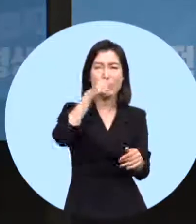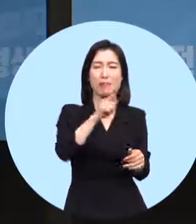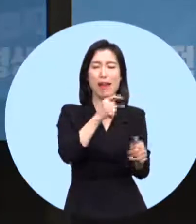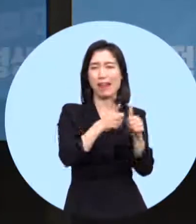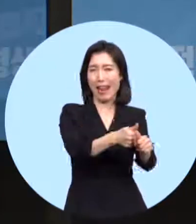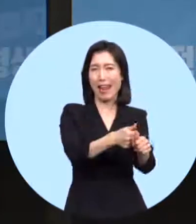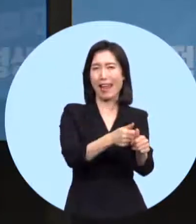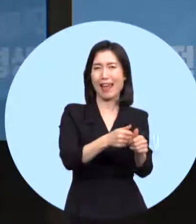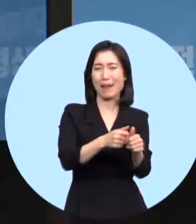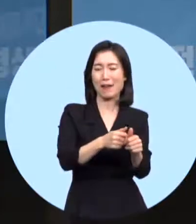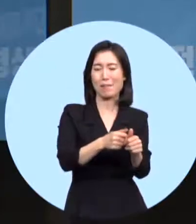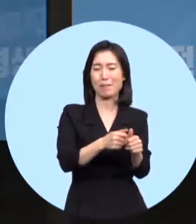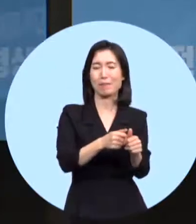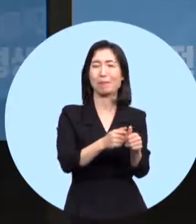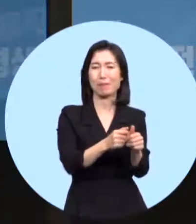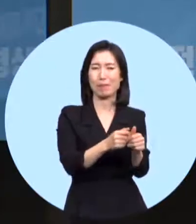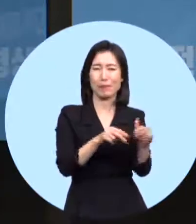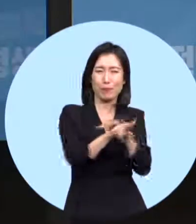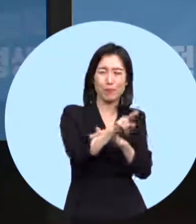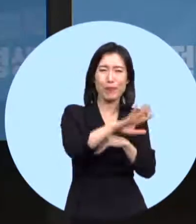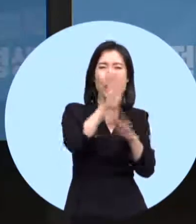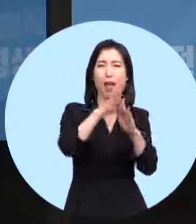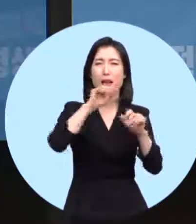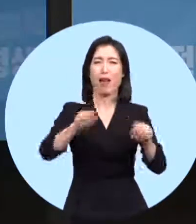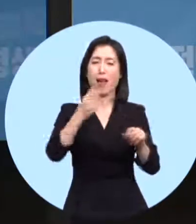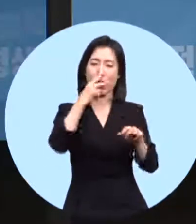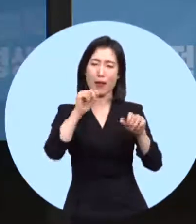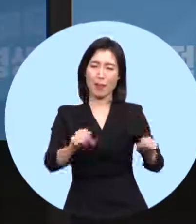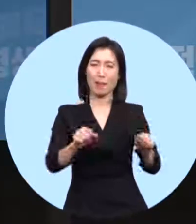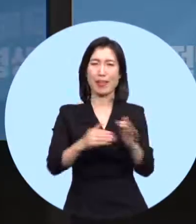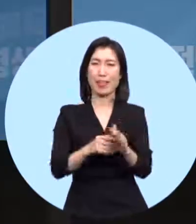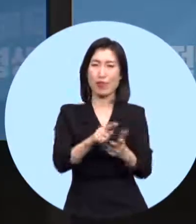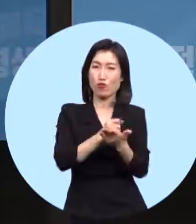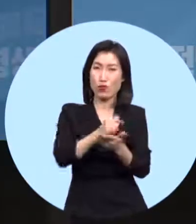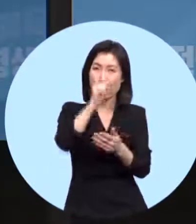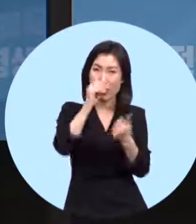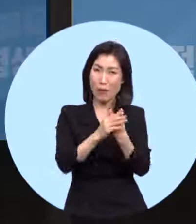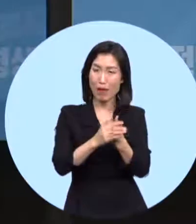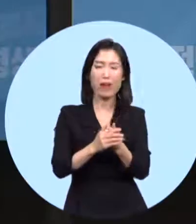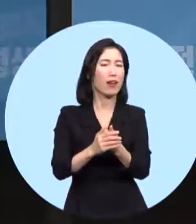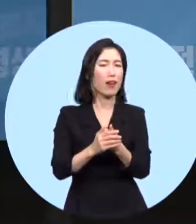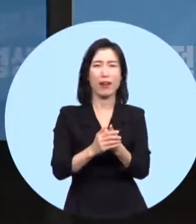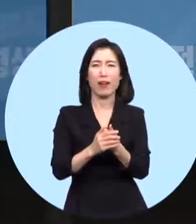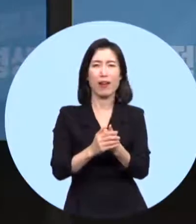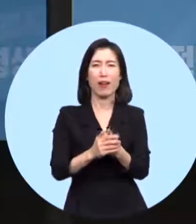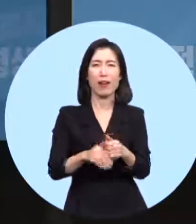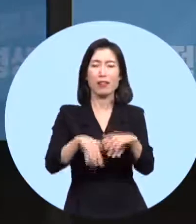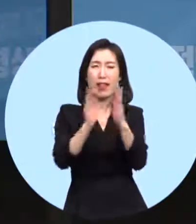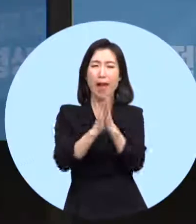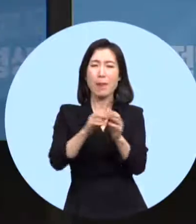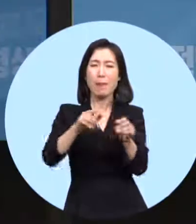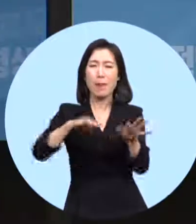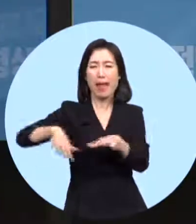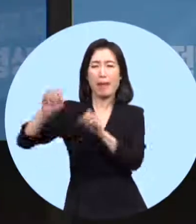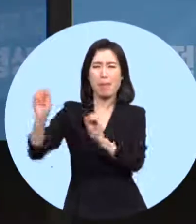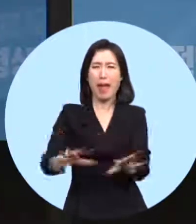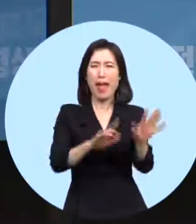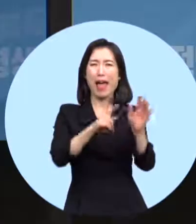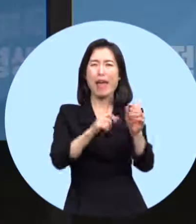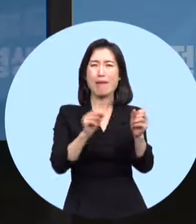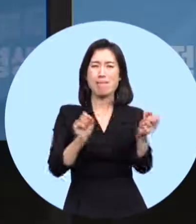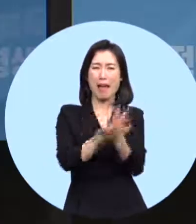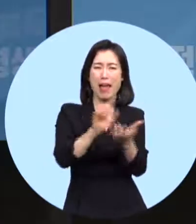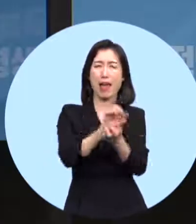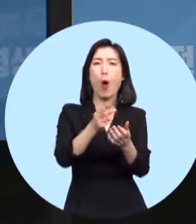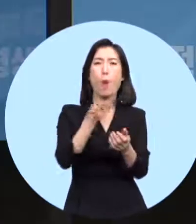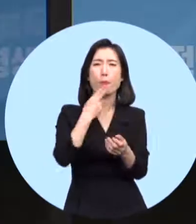뭐 운전이 좋다고 저는 말하지 않을 것 같습니다. 그래서 누구도 재해에 쓰나미에 휩쓸려가지 않고